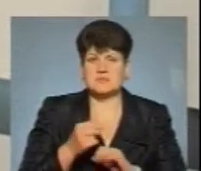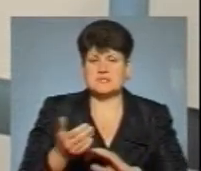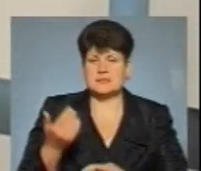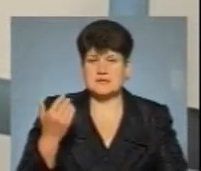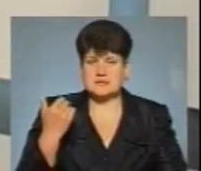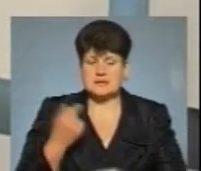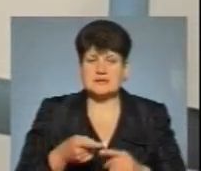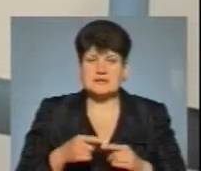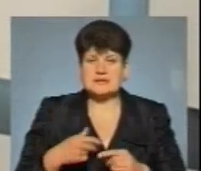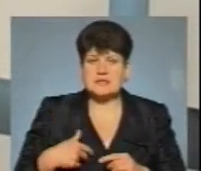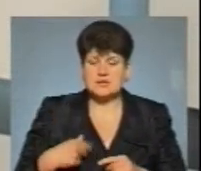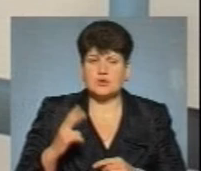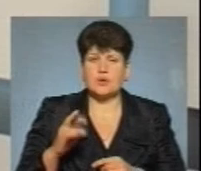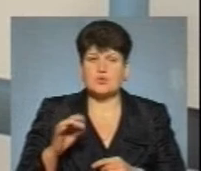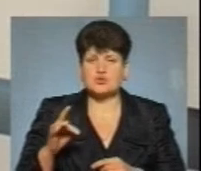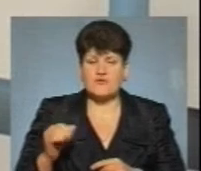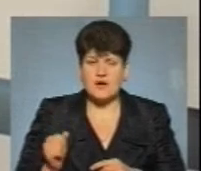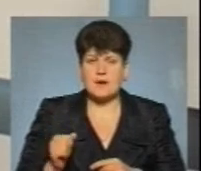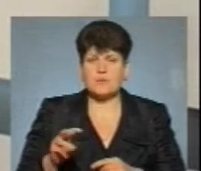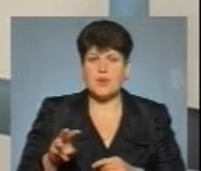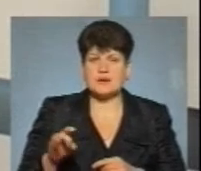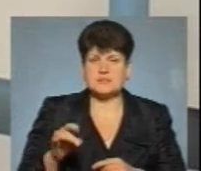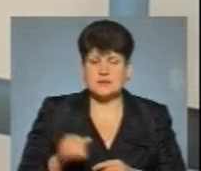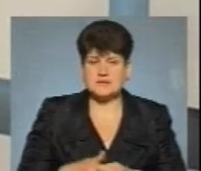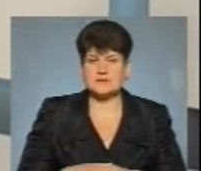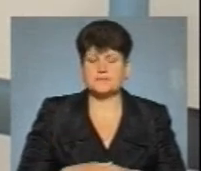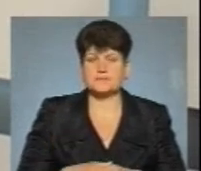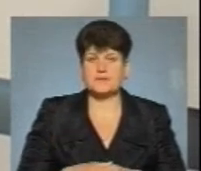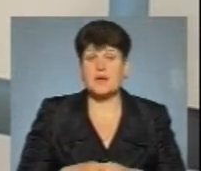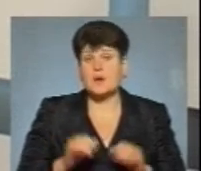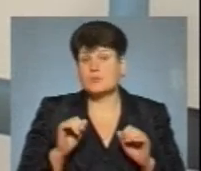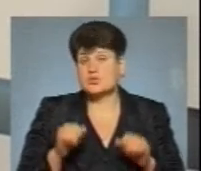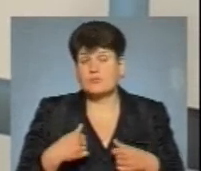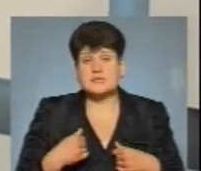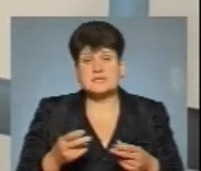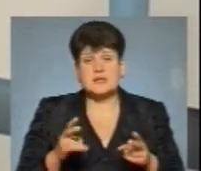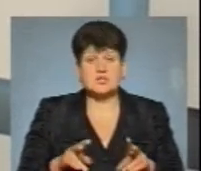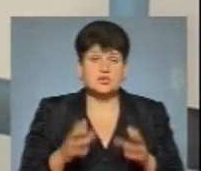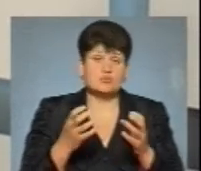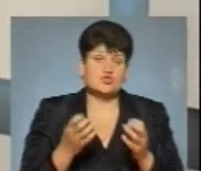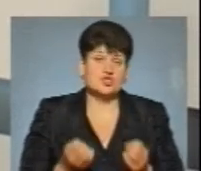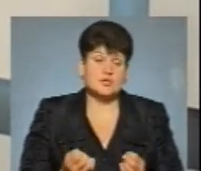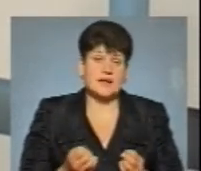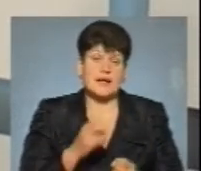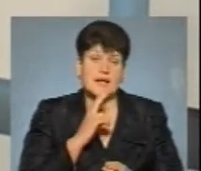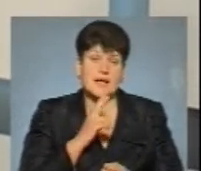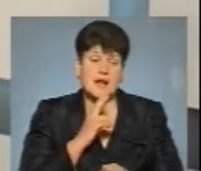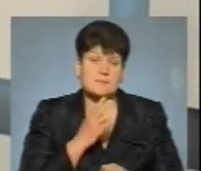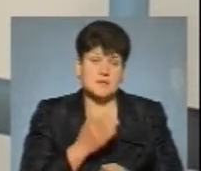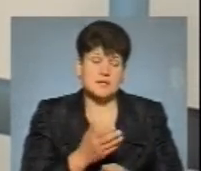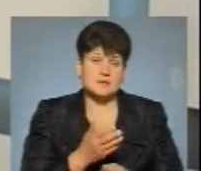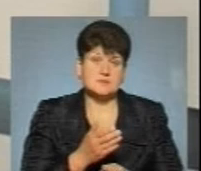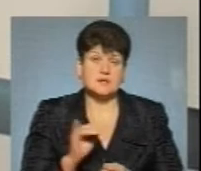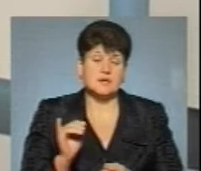Це Заліщики, Козова, Монастириськ. От, і, можливо, ми залишимо ще Кременець